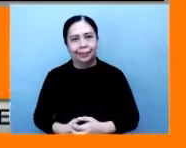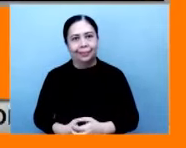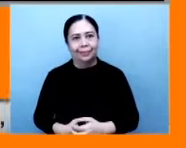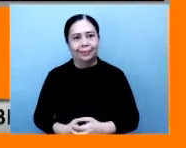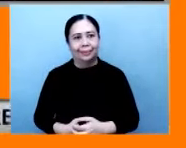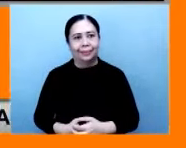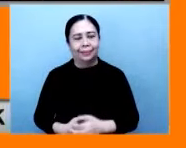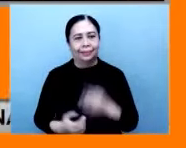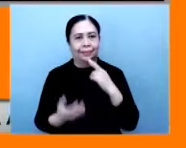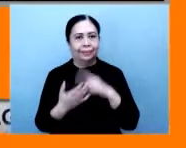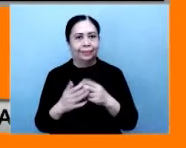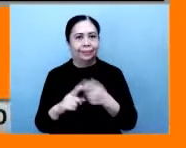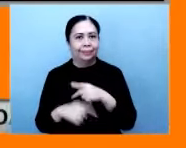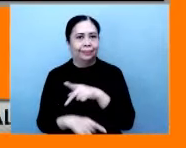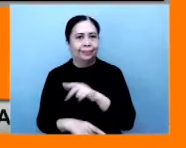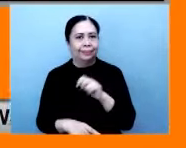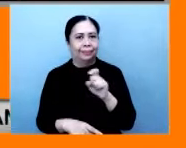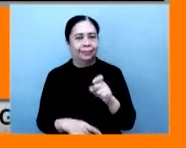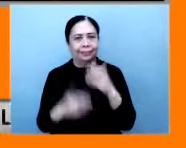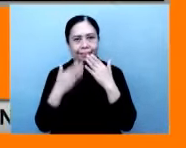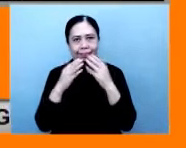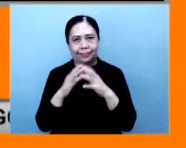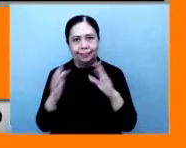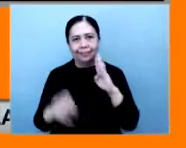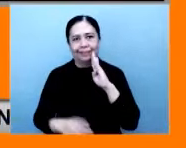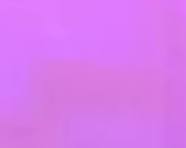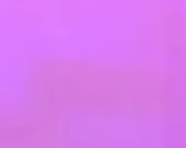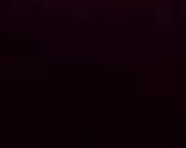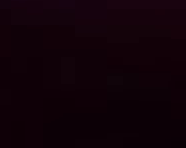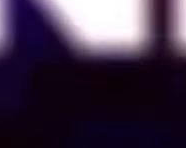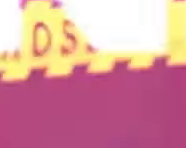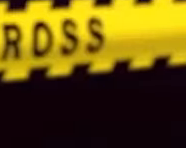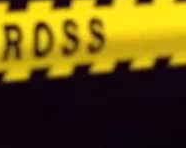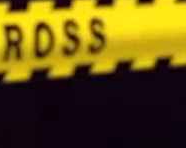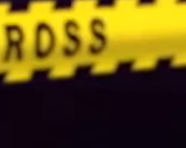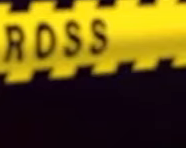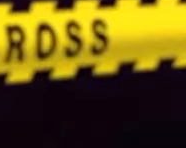Nag-uulat mula sa PITX, maraming salamat, Bea De Guzman.